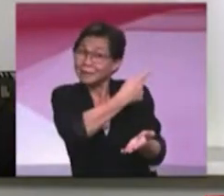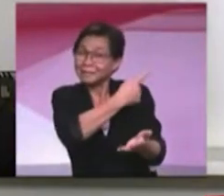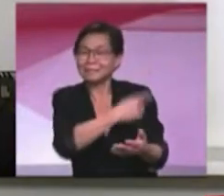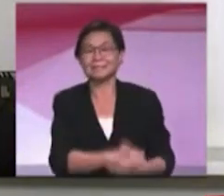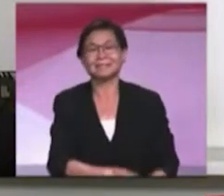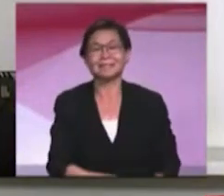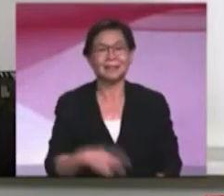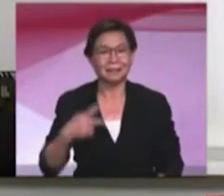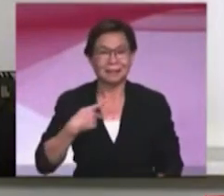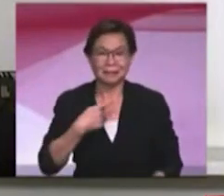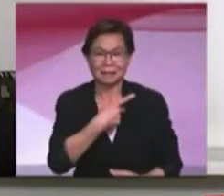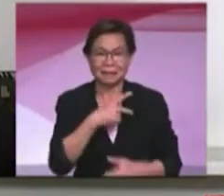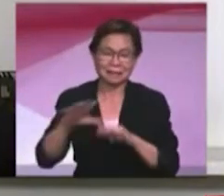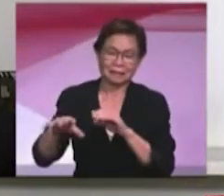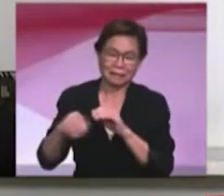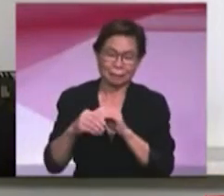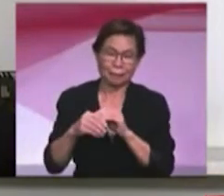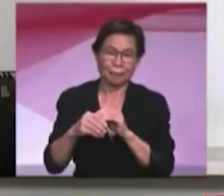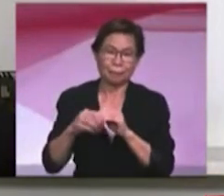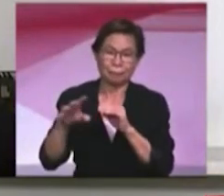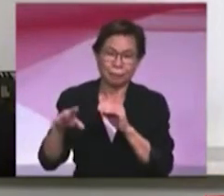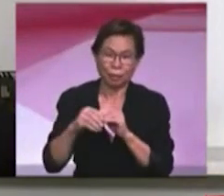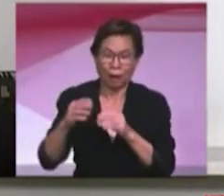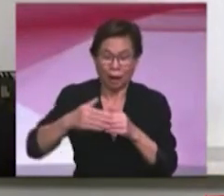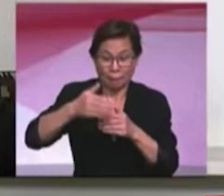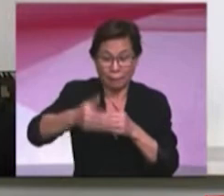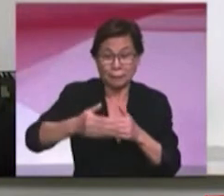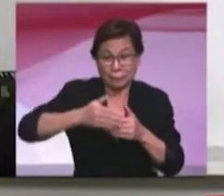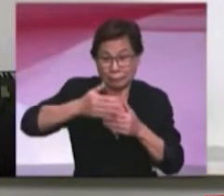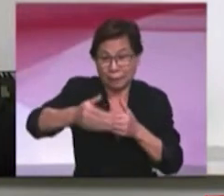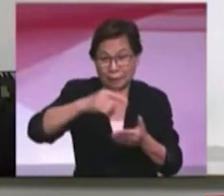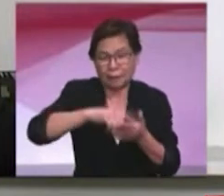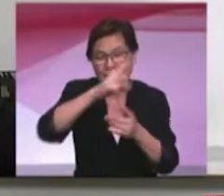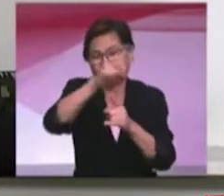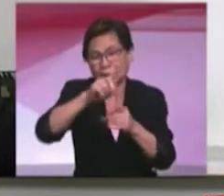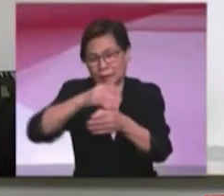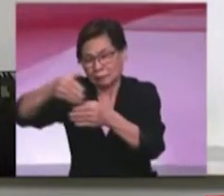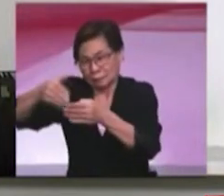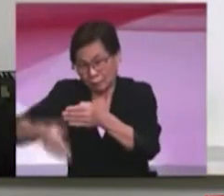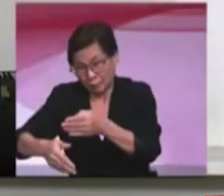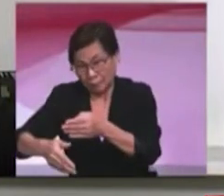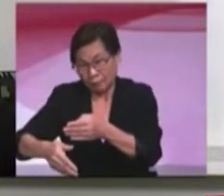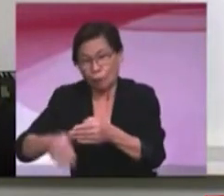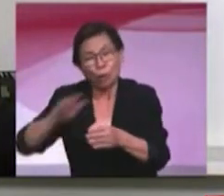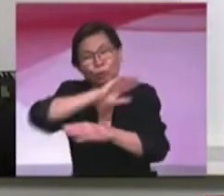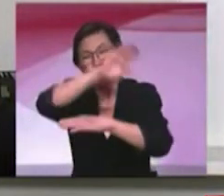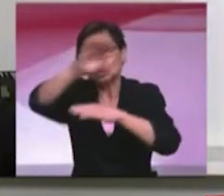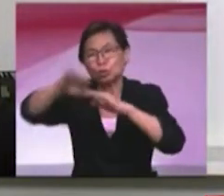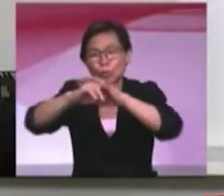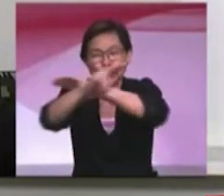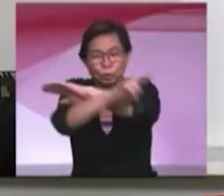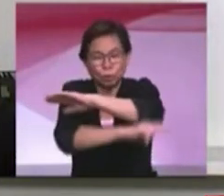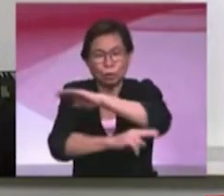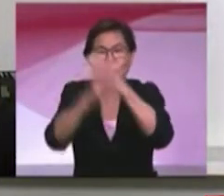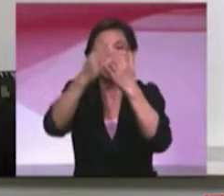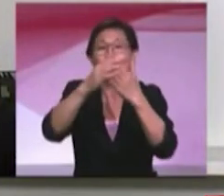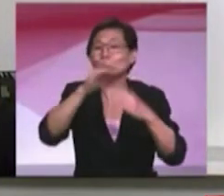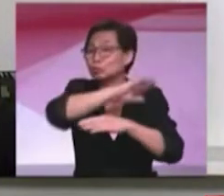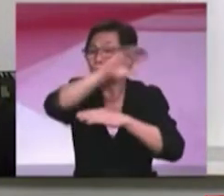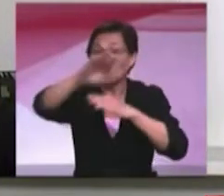lepas. Jadi kita tambah lagi supaya selepas ini tarikh tamat semua negeri